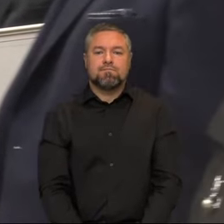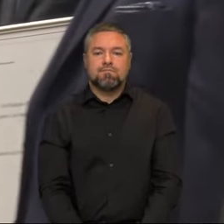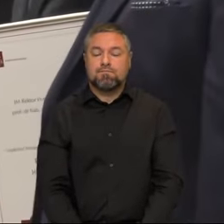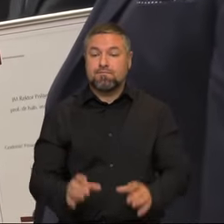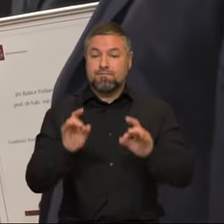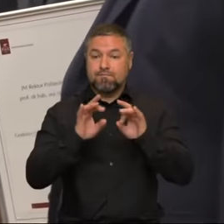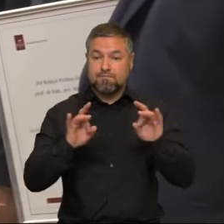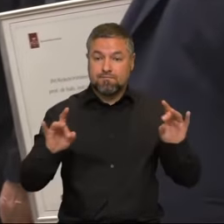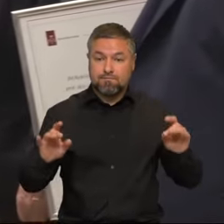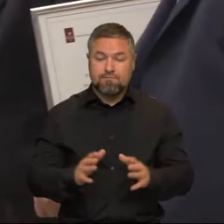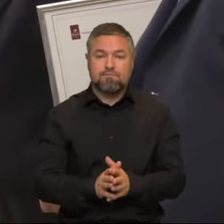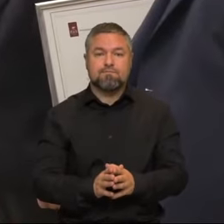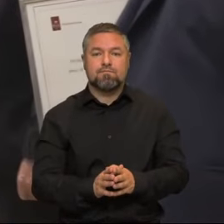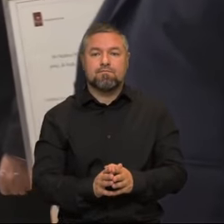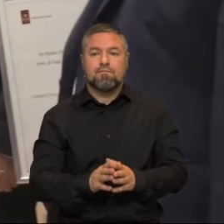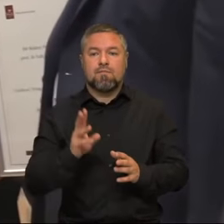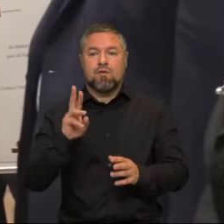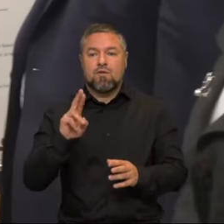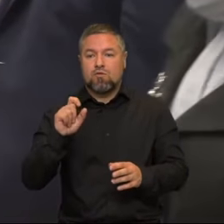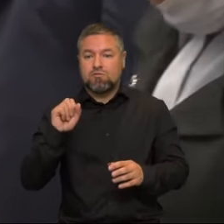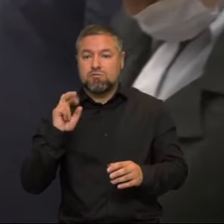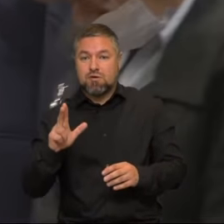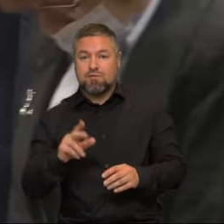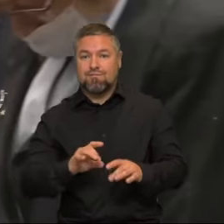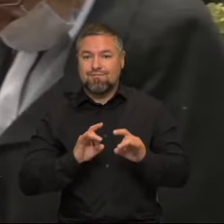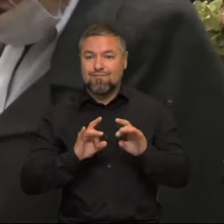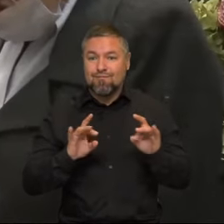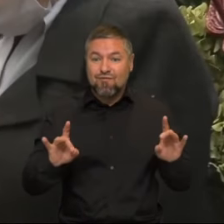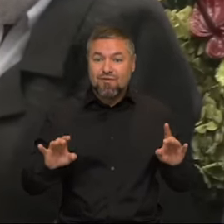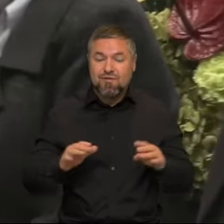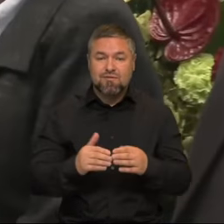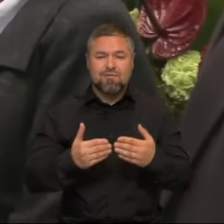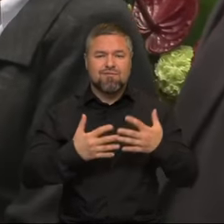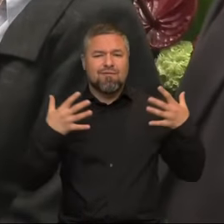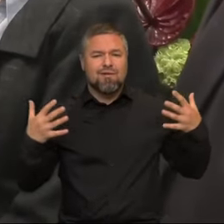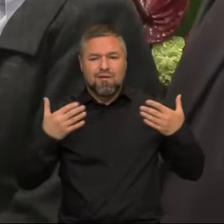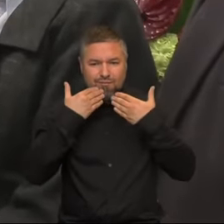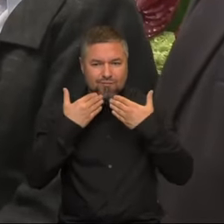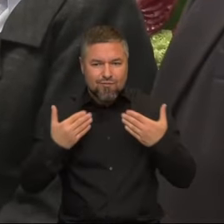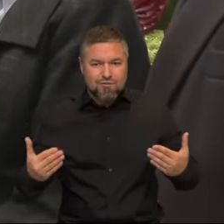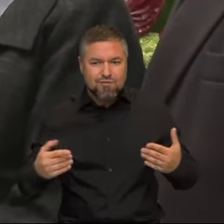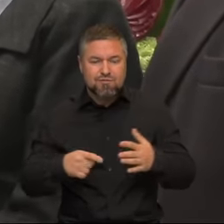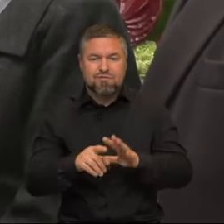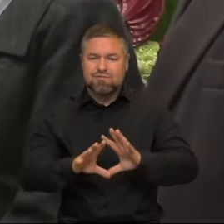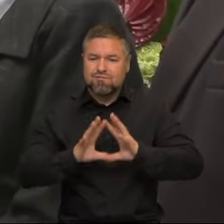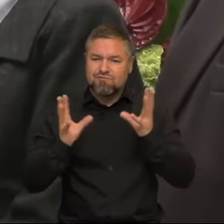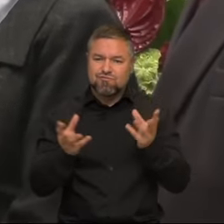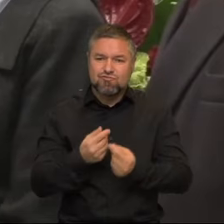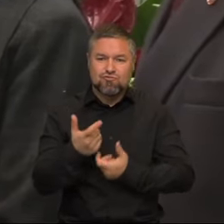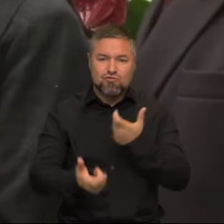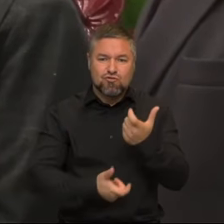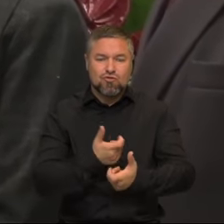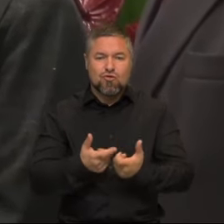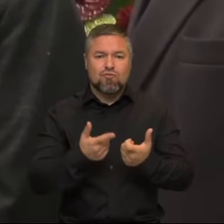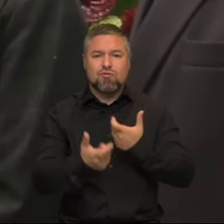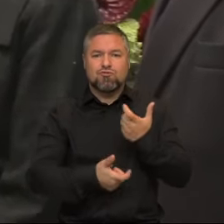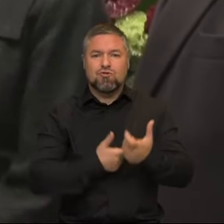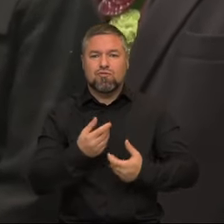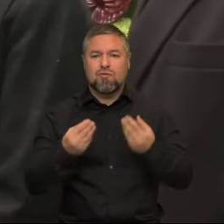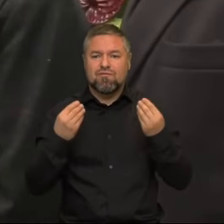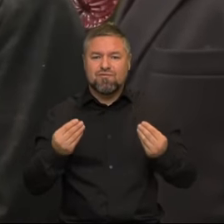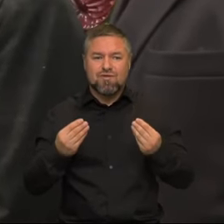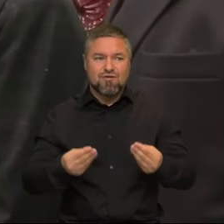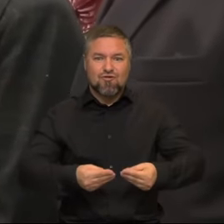Pan profesor Janusz Rosiak. Panie profesorze, wielkie podziękowania za to wszystko, co pan robi, za pokolenie tych